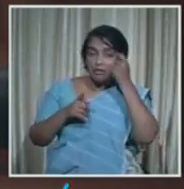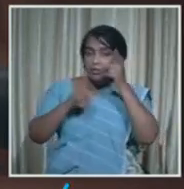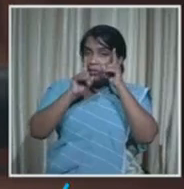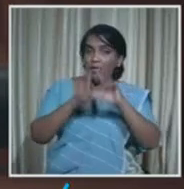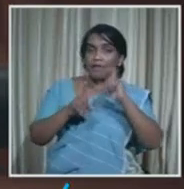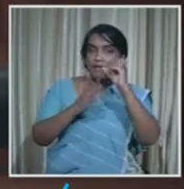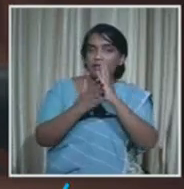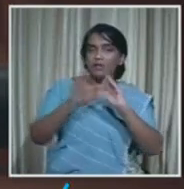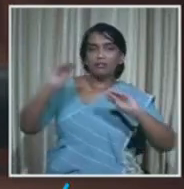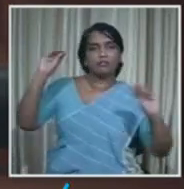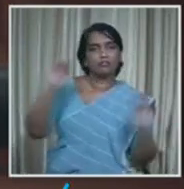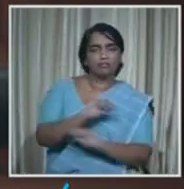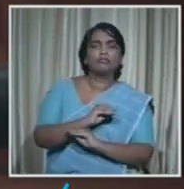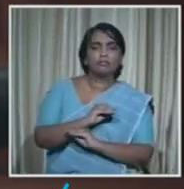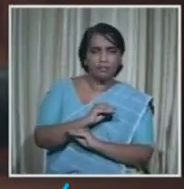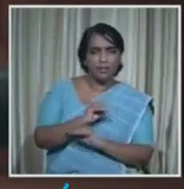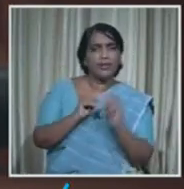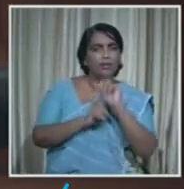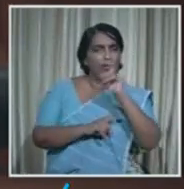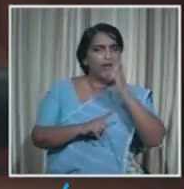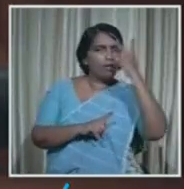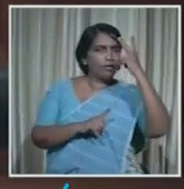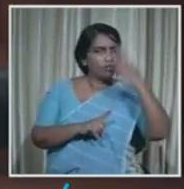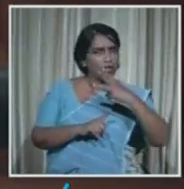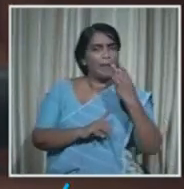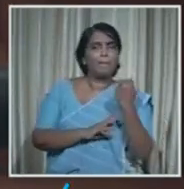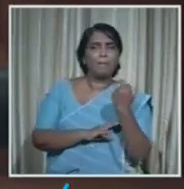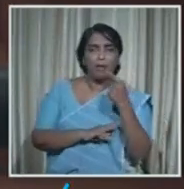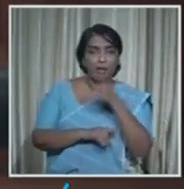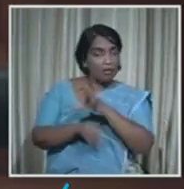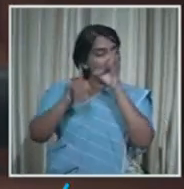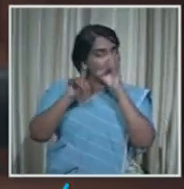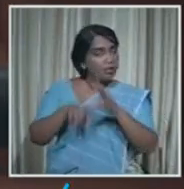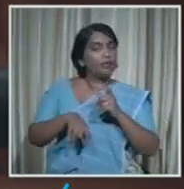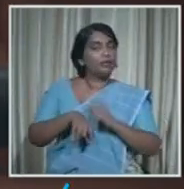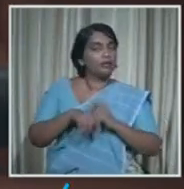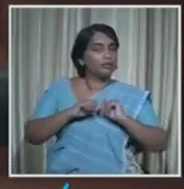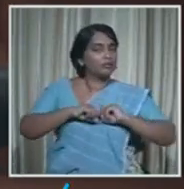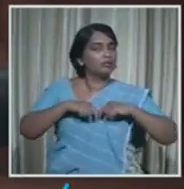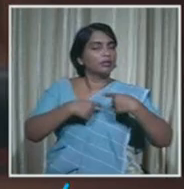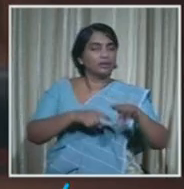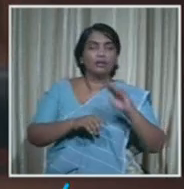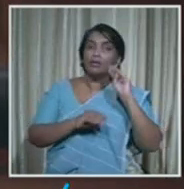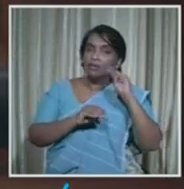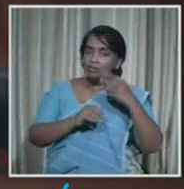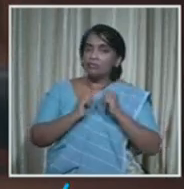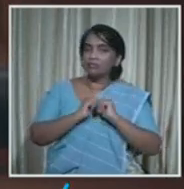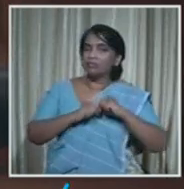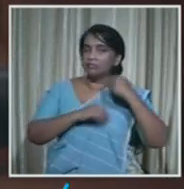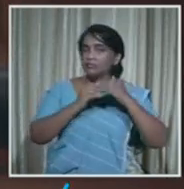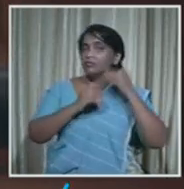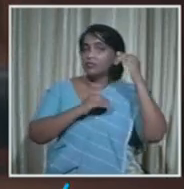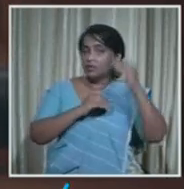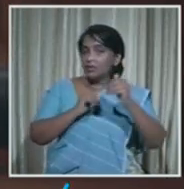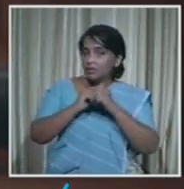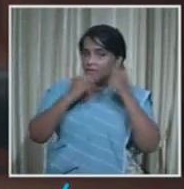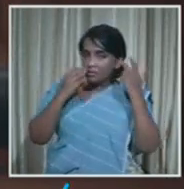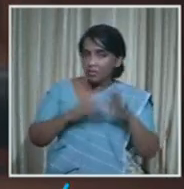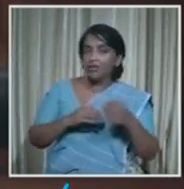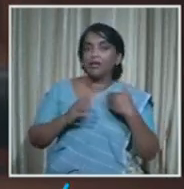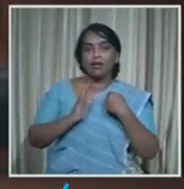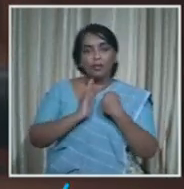විවස්ථාවට සංශෝධනයකටද ගේමු. පාර්ලිමේන්තුව තුනෙන් දෙකේ. අන්න එවැනි ආන්තරණයක් කරා යම් සංක්‍රාන්ති කාලයක් ගත කිරීමෙන් අනතුරුව